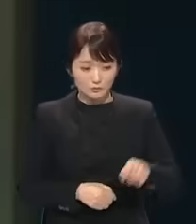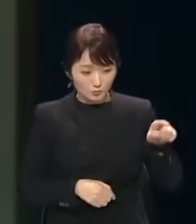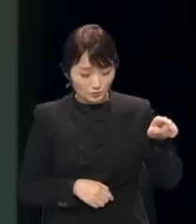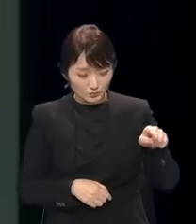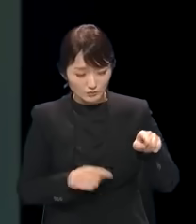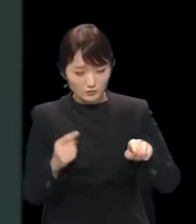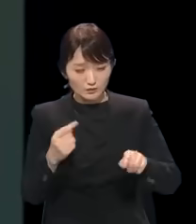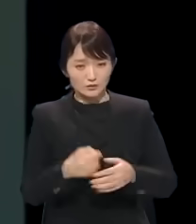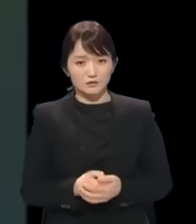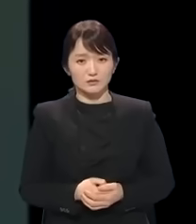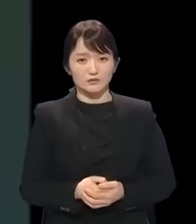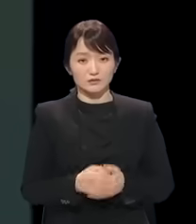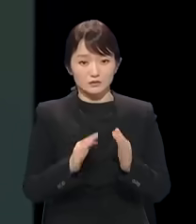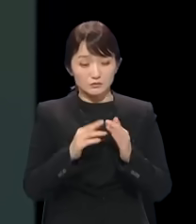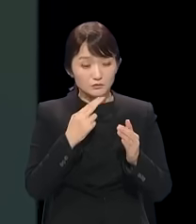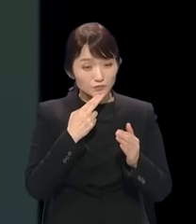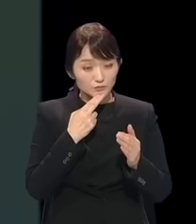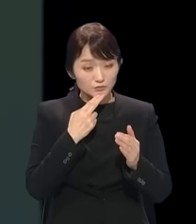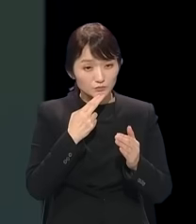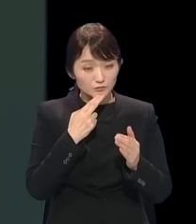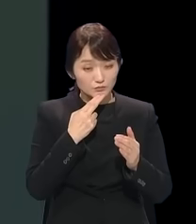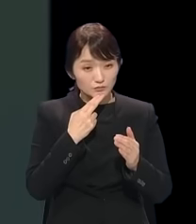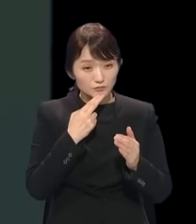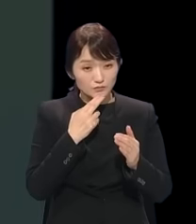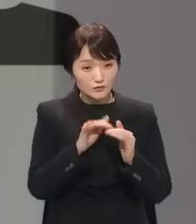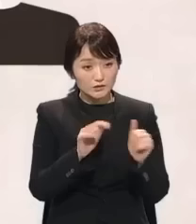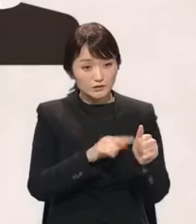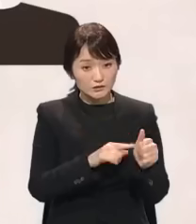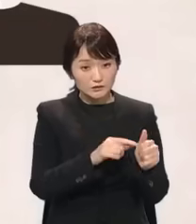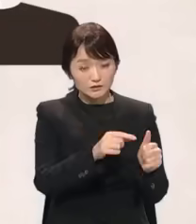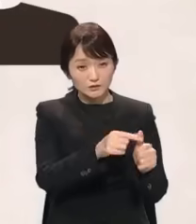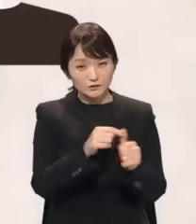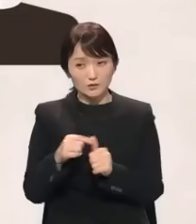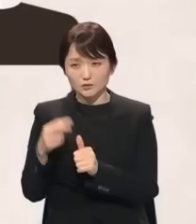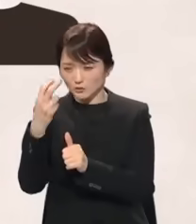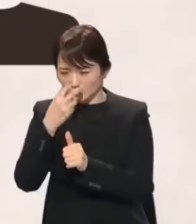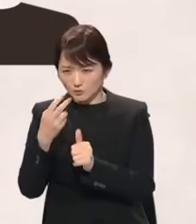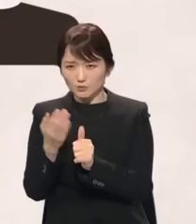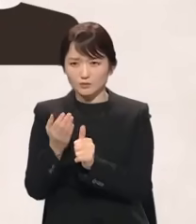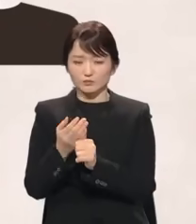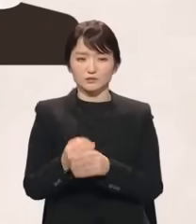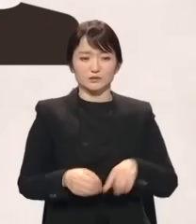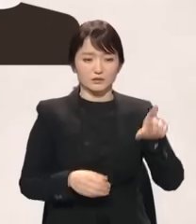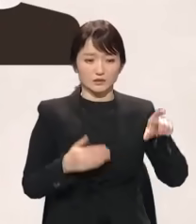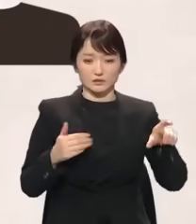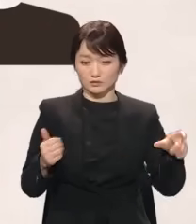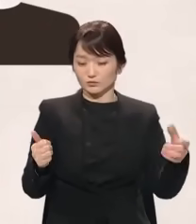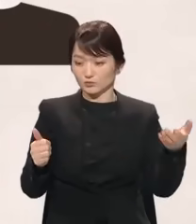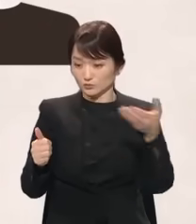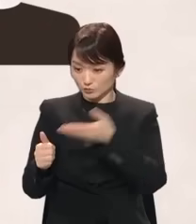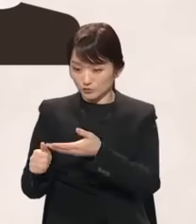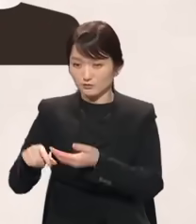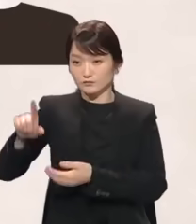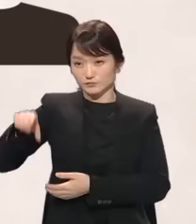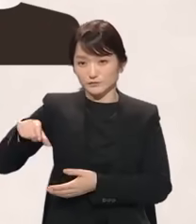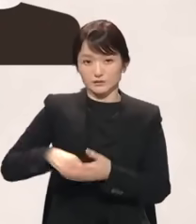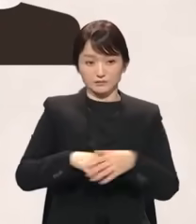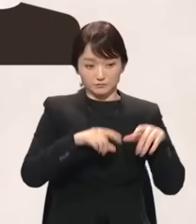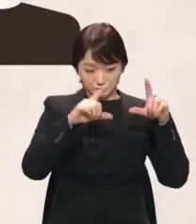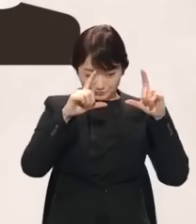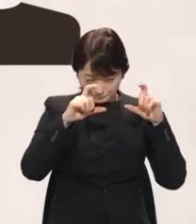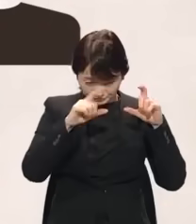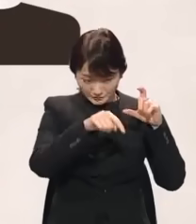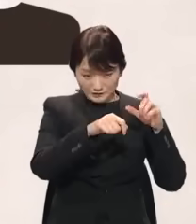거둬준 것 뿐이다 또 직접적인 증거 없다 카드는 본인이 주면서 쓰라고 한거다 그리고 인증 사진 찍으라고 한 건이 피해자가